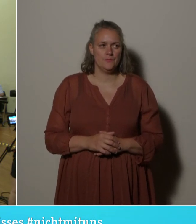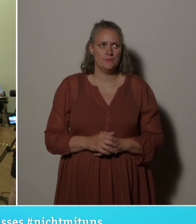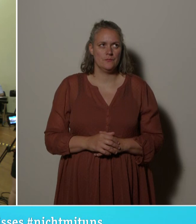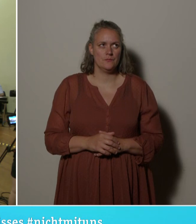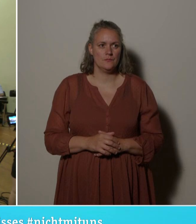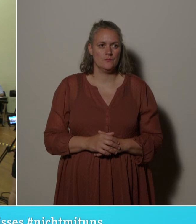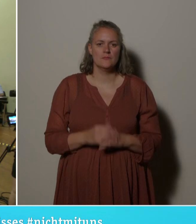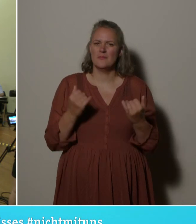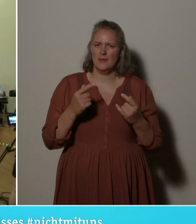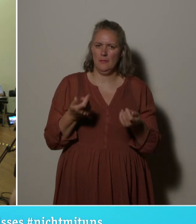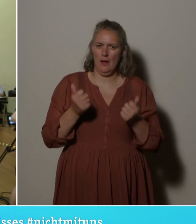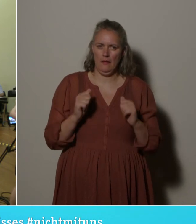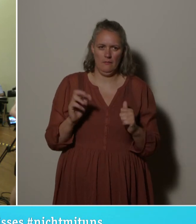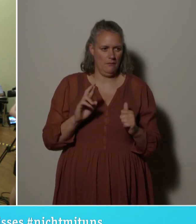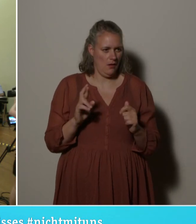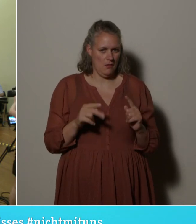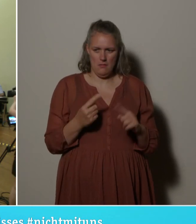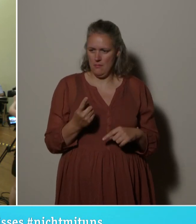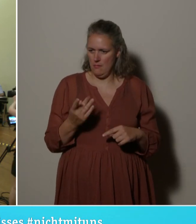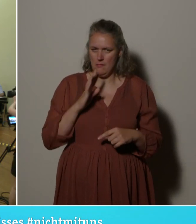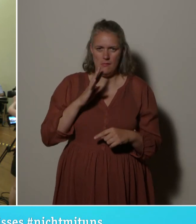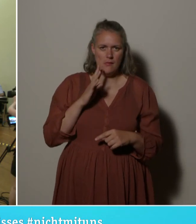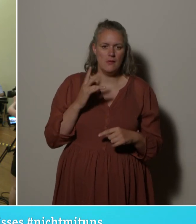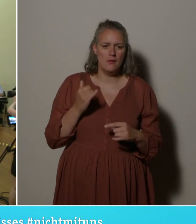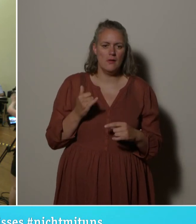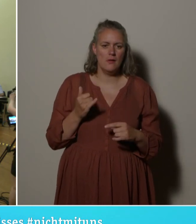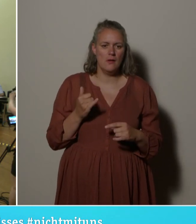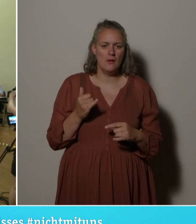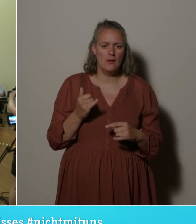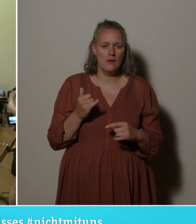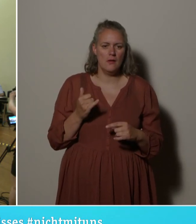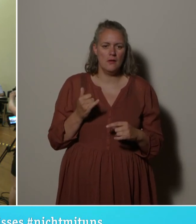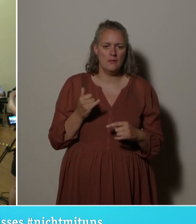Jetzt müsste mir mal jemand helfen, wo die Wortmeldung von Sitz 30 kommt.